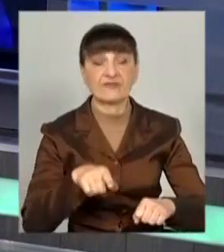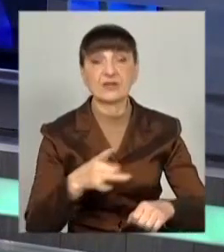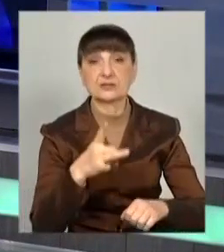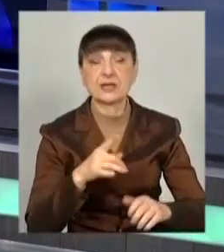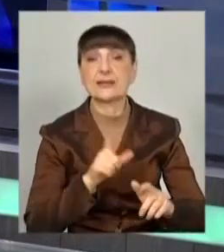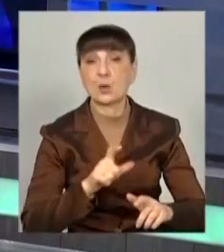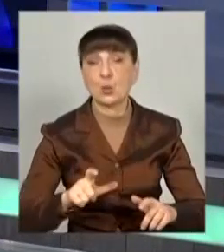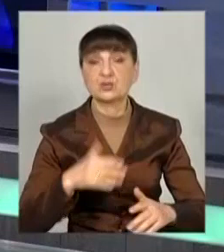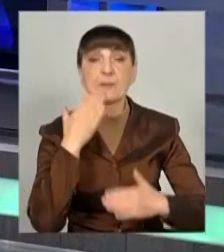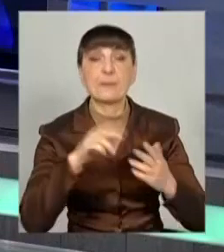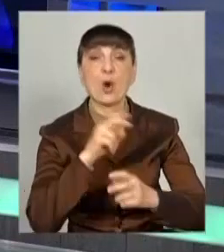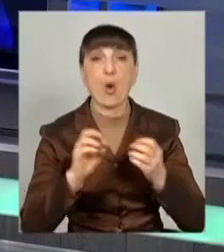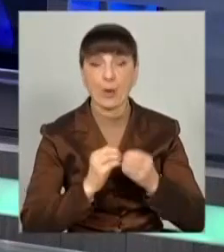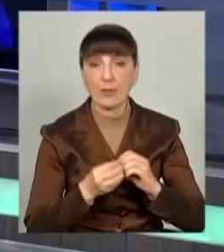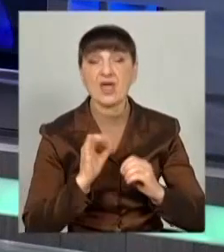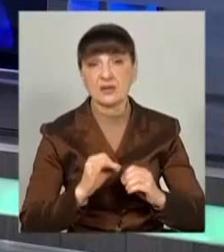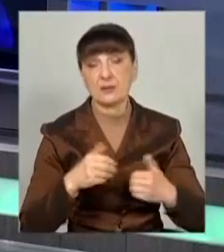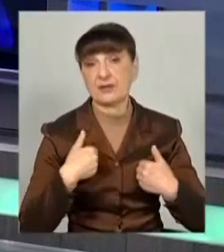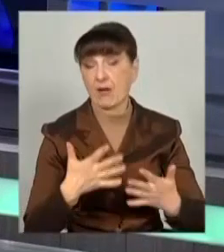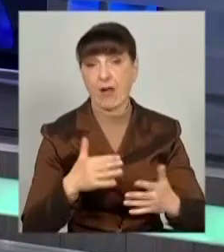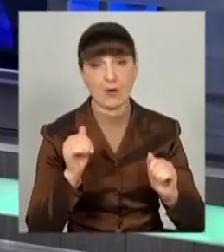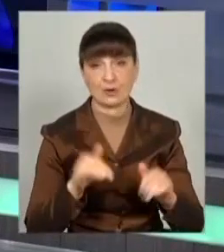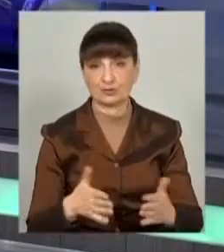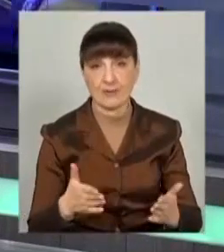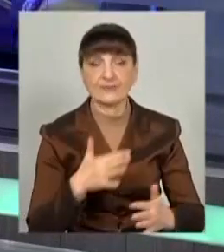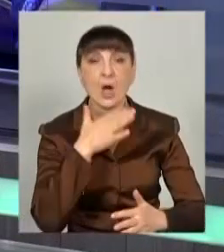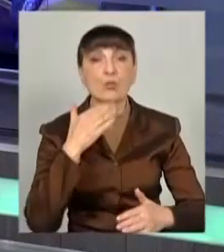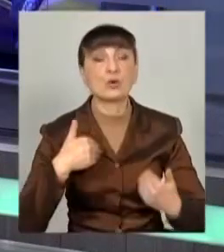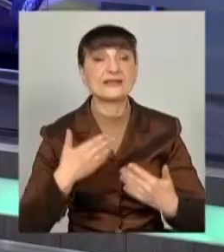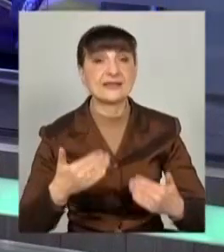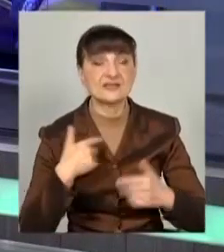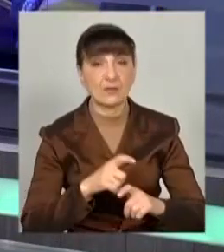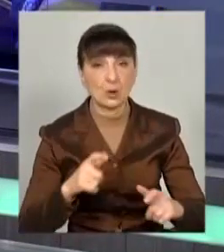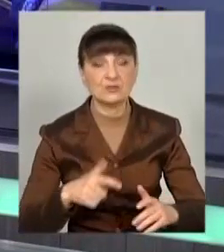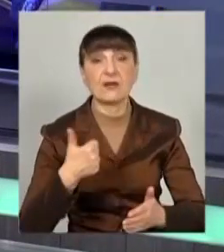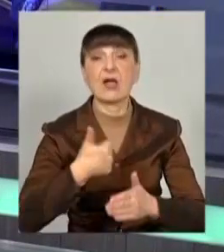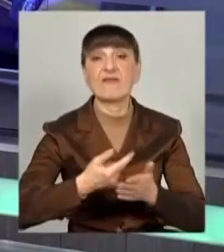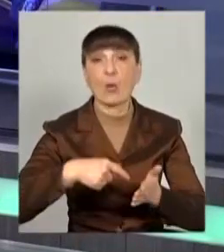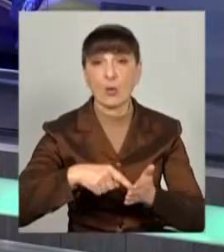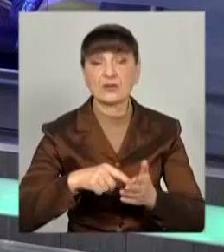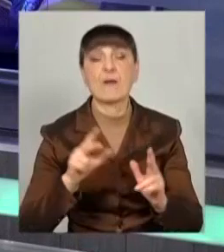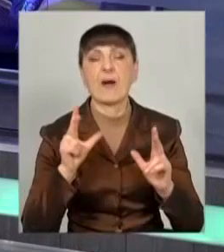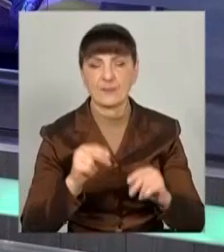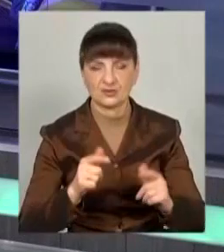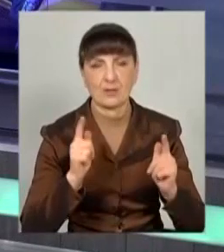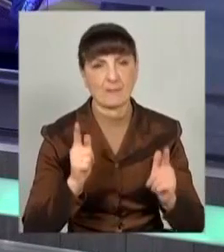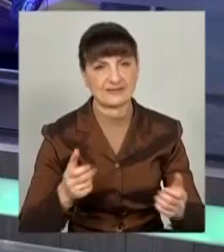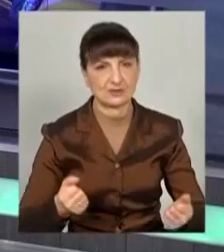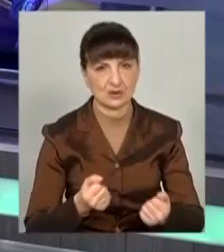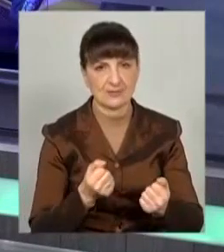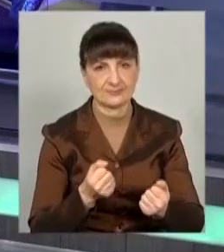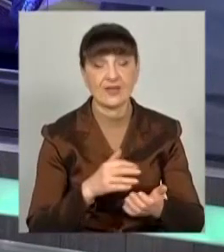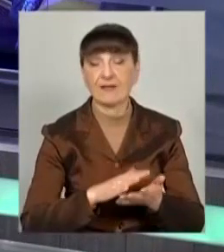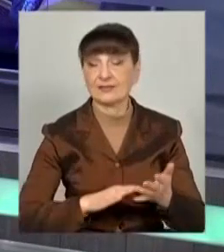не только озвучивали проблемы Но и предлагали пути их решений многие инициативы жителей глава Мегаполиса пообещал поддержать один